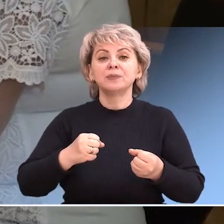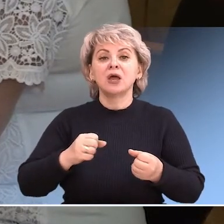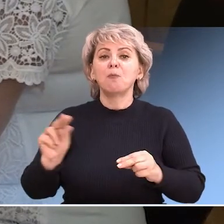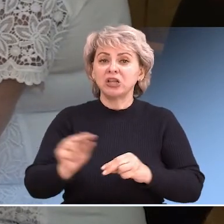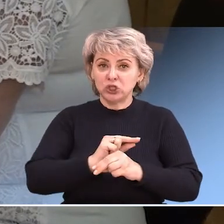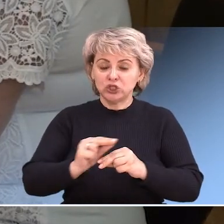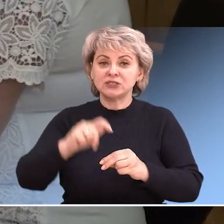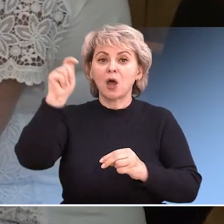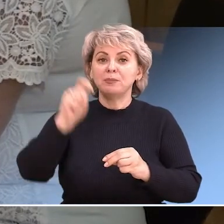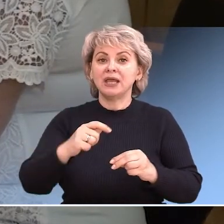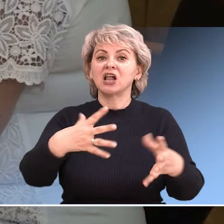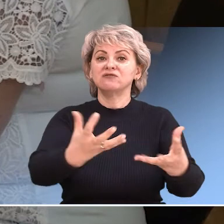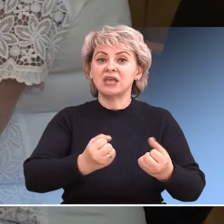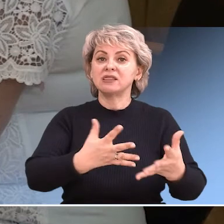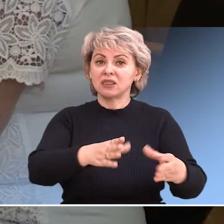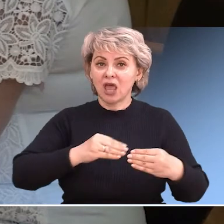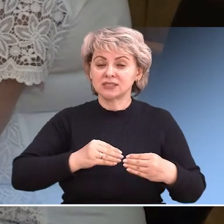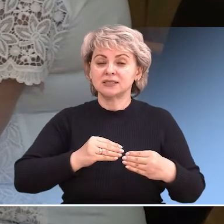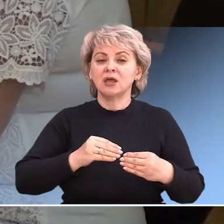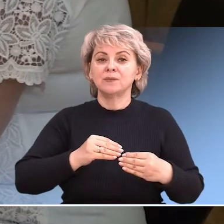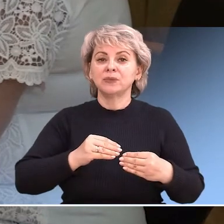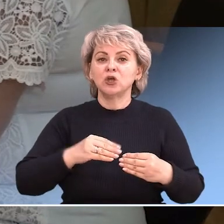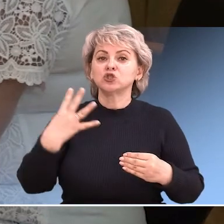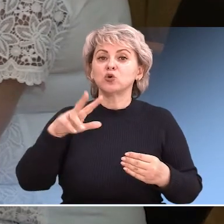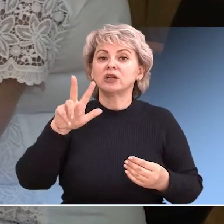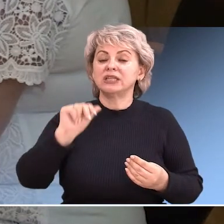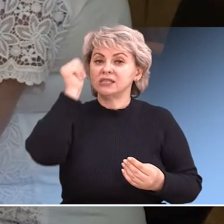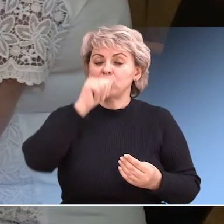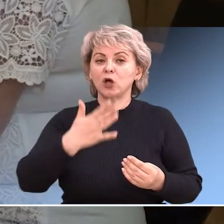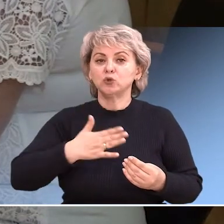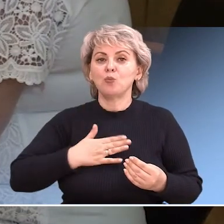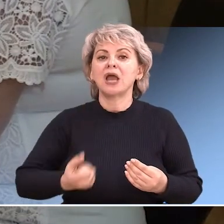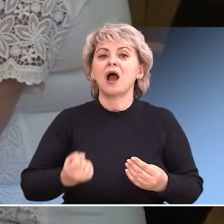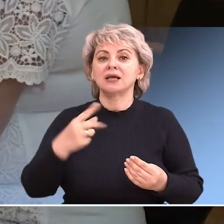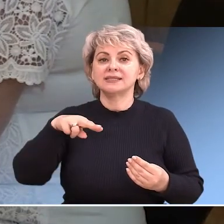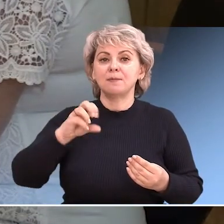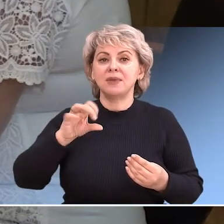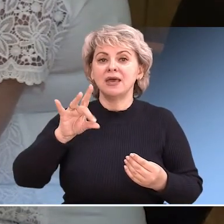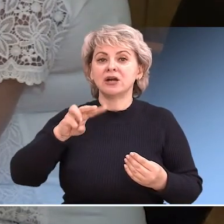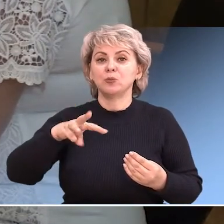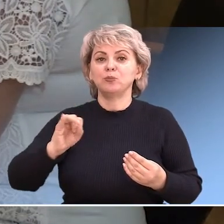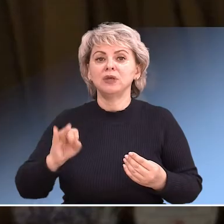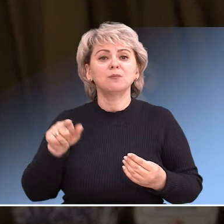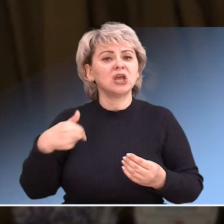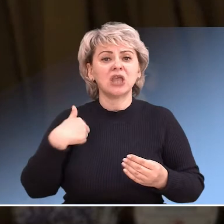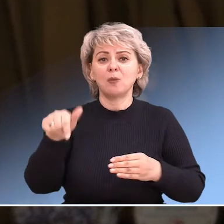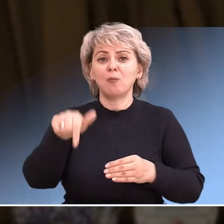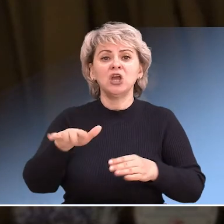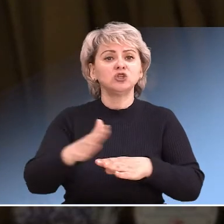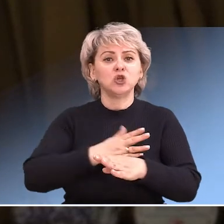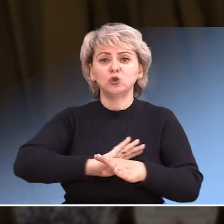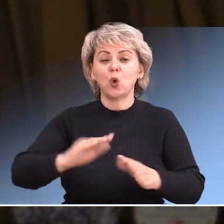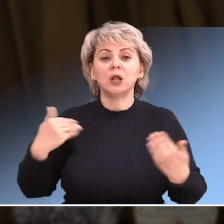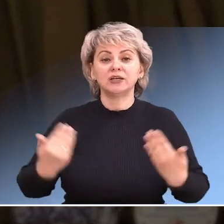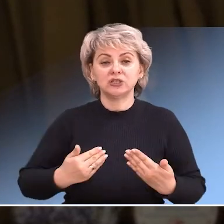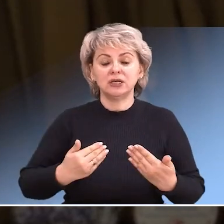короче, подлечился и приехал за нами. Вот в 43-м году мы оказались в Перми. Ну, правда, там недолго